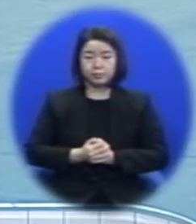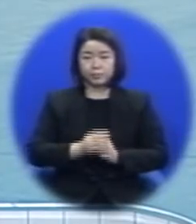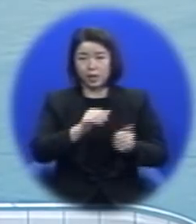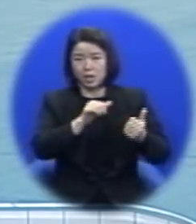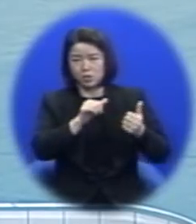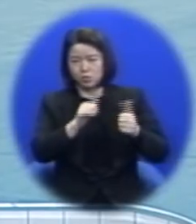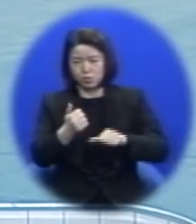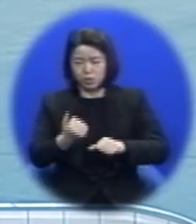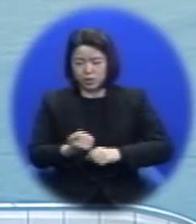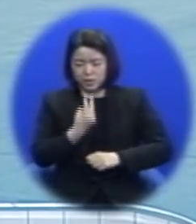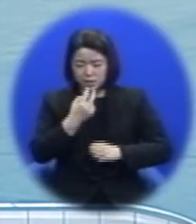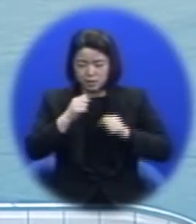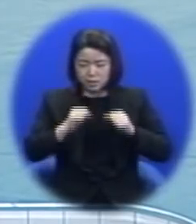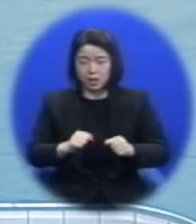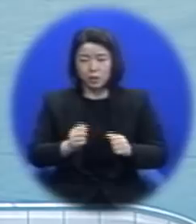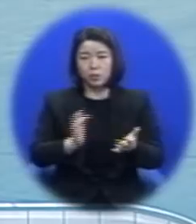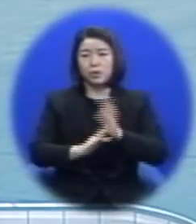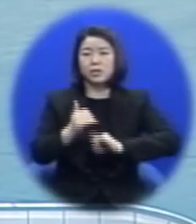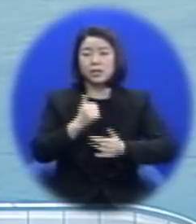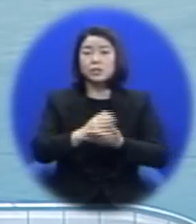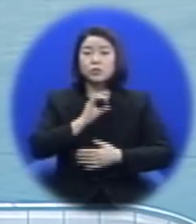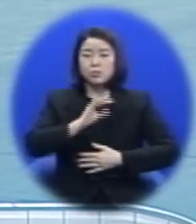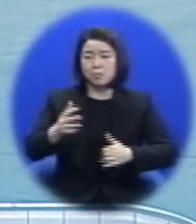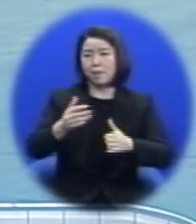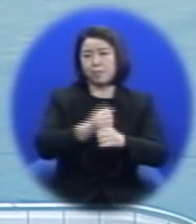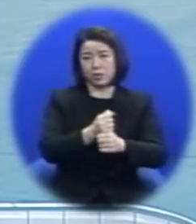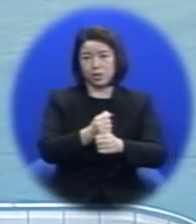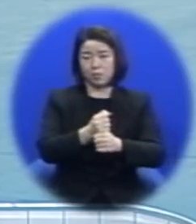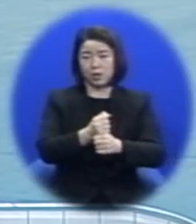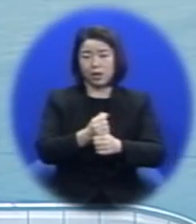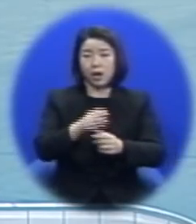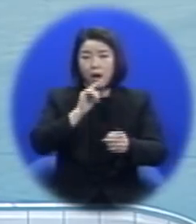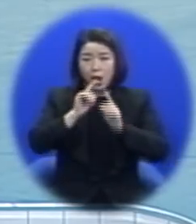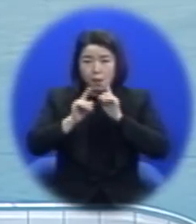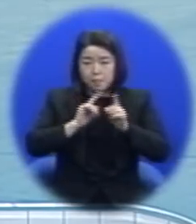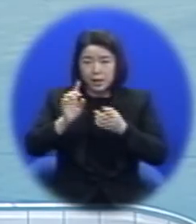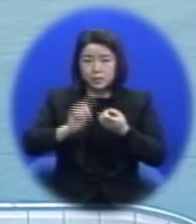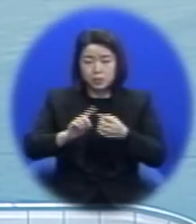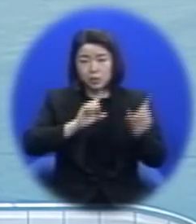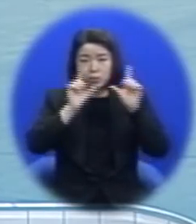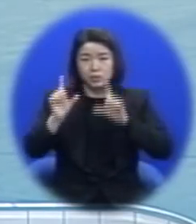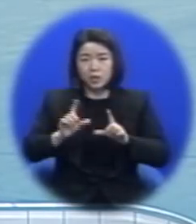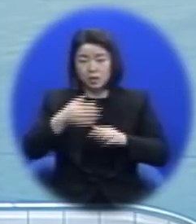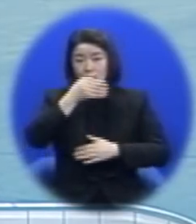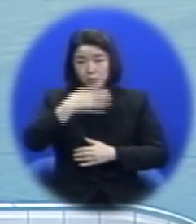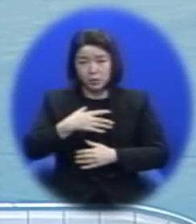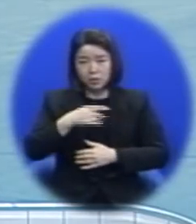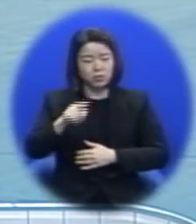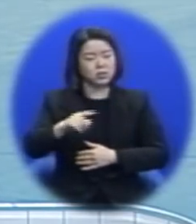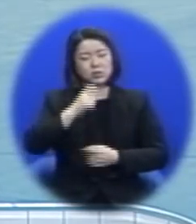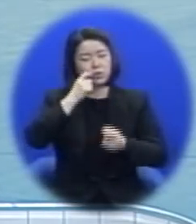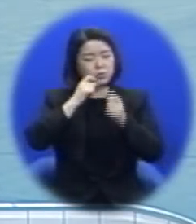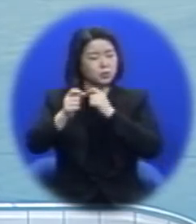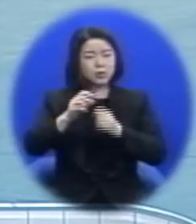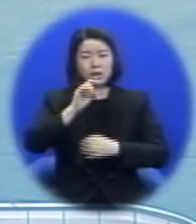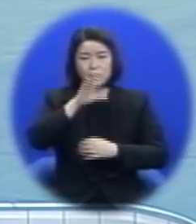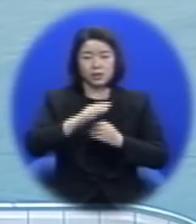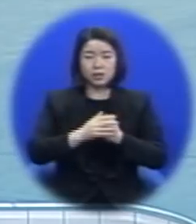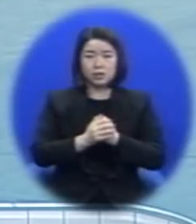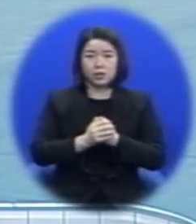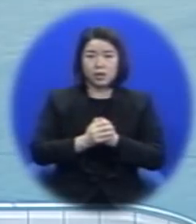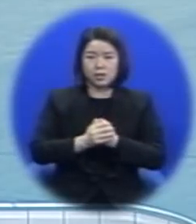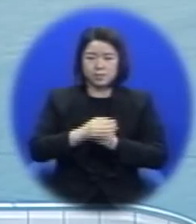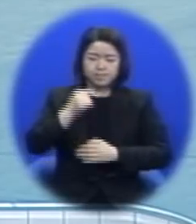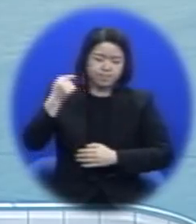죽기 살기로 예수님만 붙잡는 것입니다. 여러분, 말씀대로 사는 게 힘들다, 완전히 속는 이야기예요. 철저하게